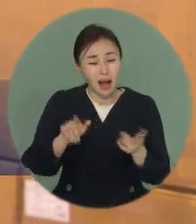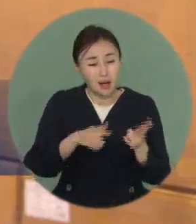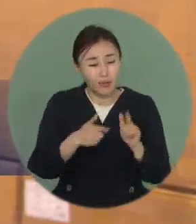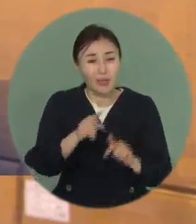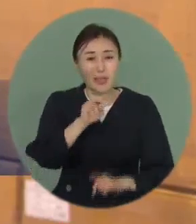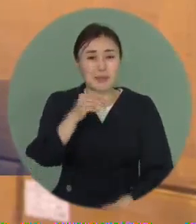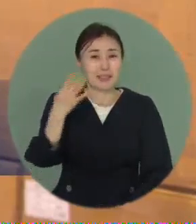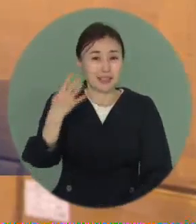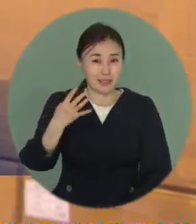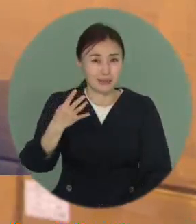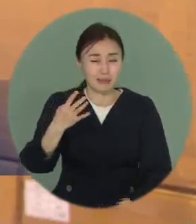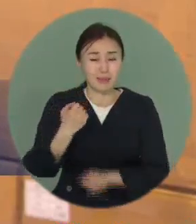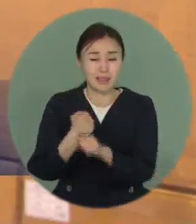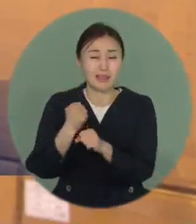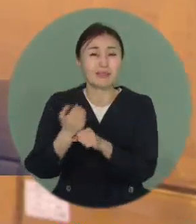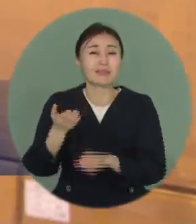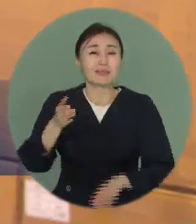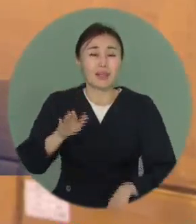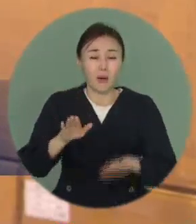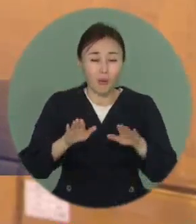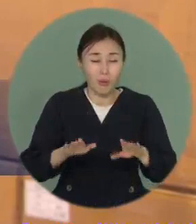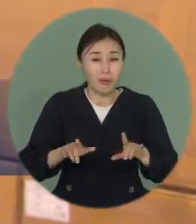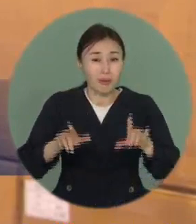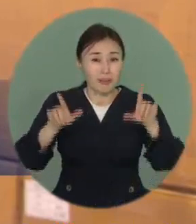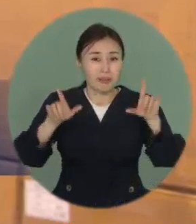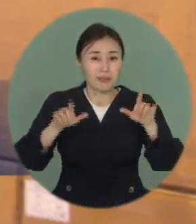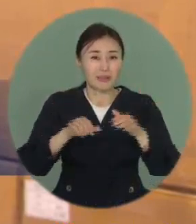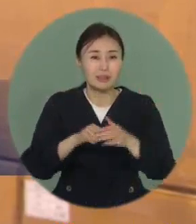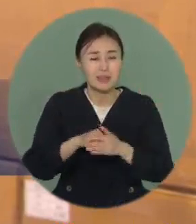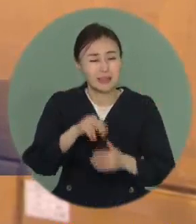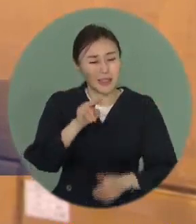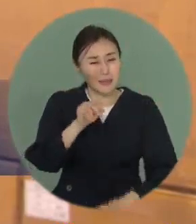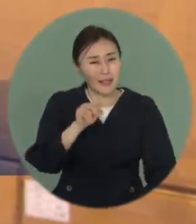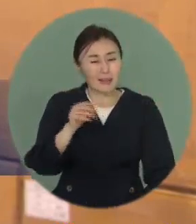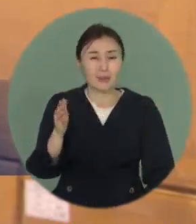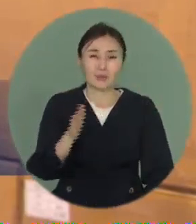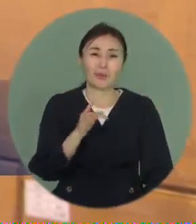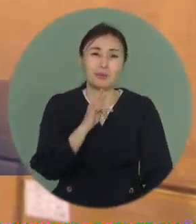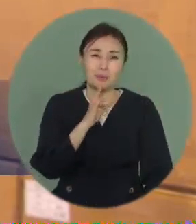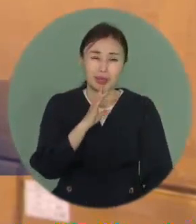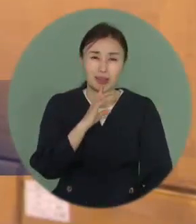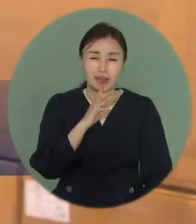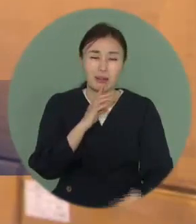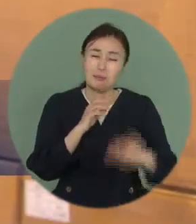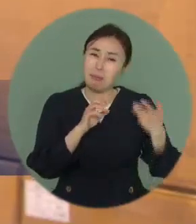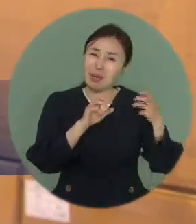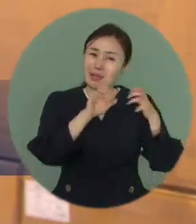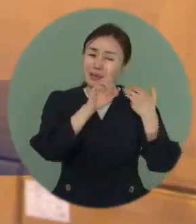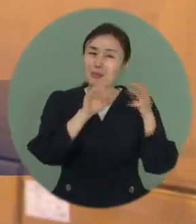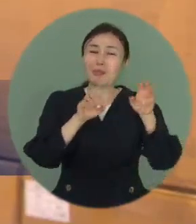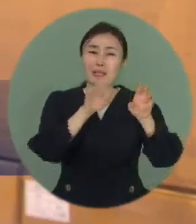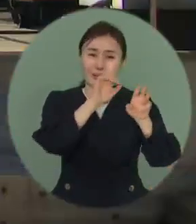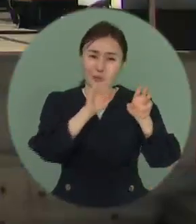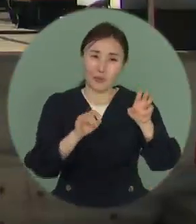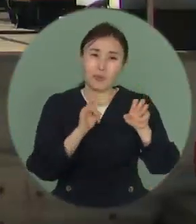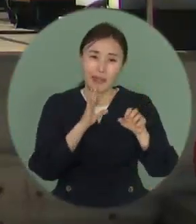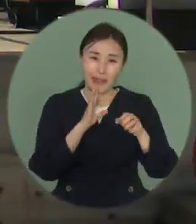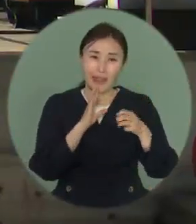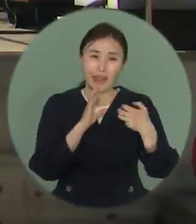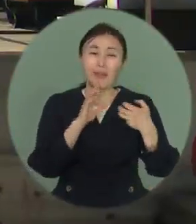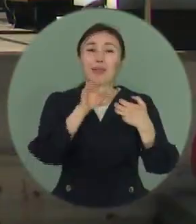4,000개 정도 생산했는데 올 같으면 지금 약 2만 개 한 80% 선지 생산하고